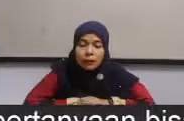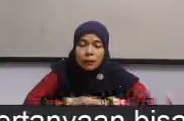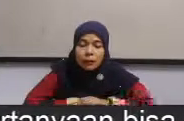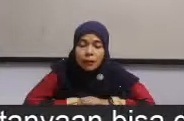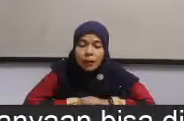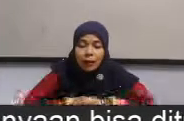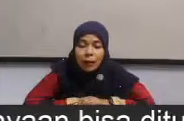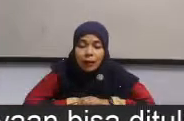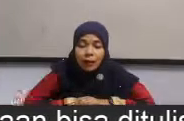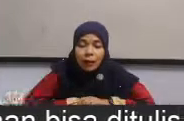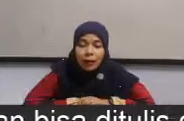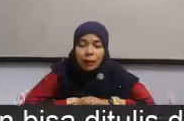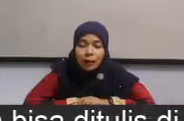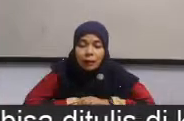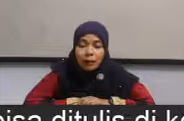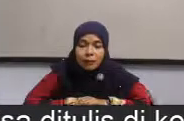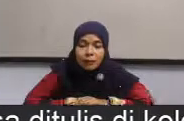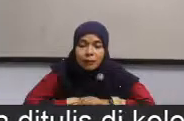Ya